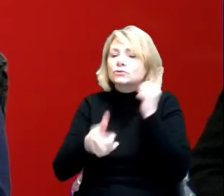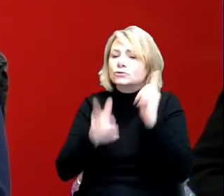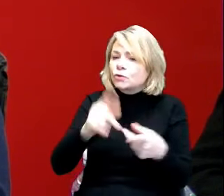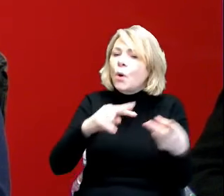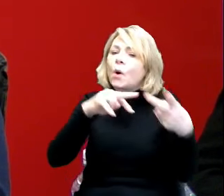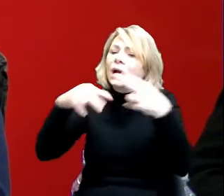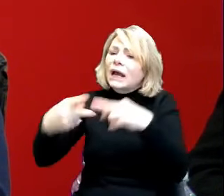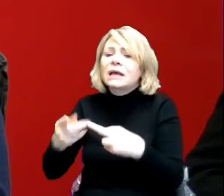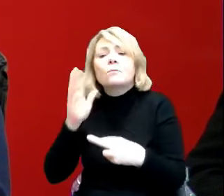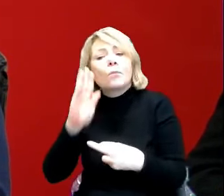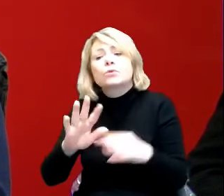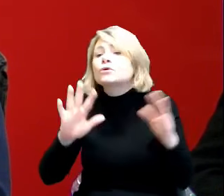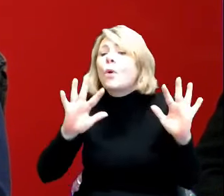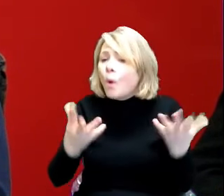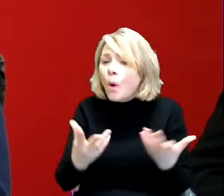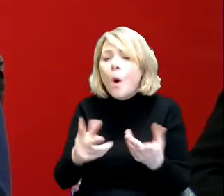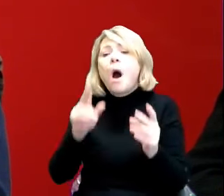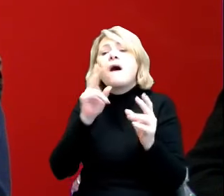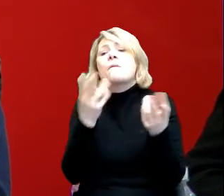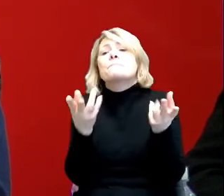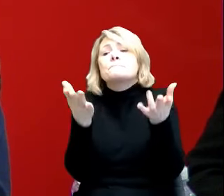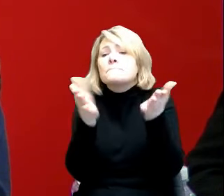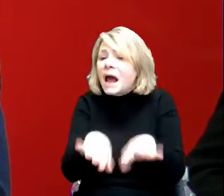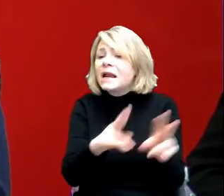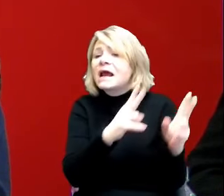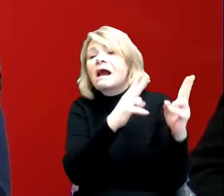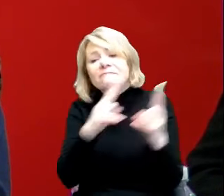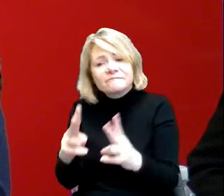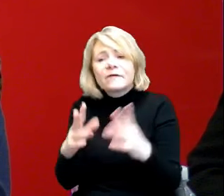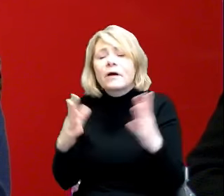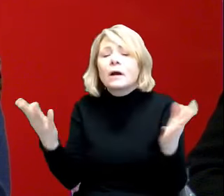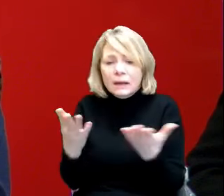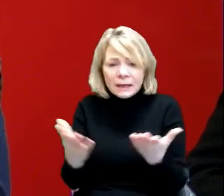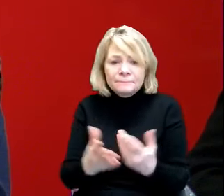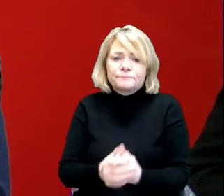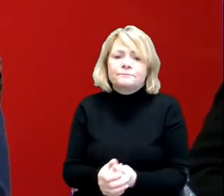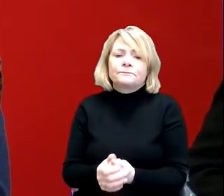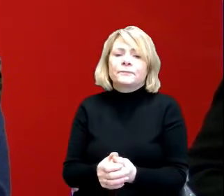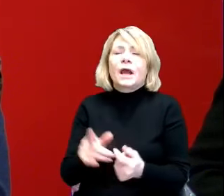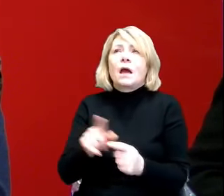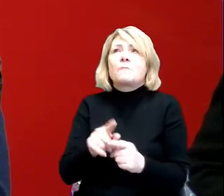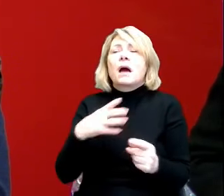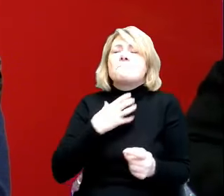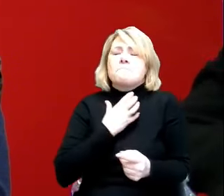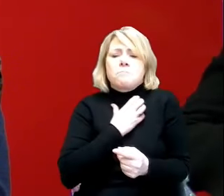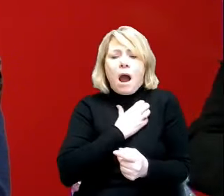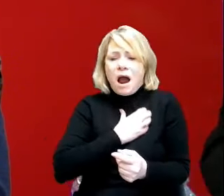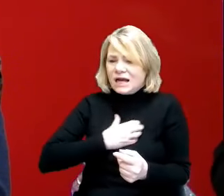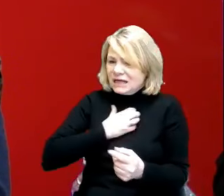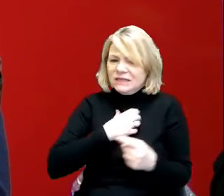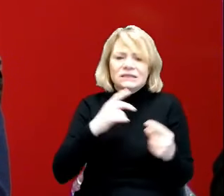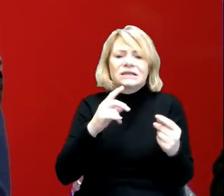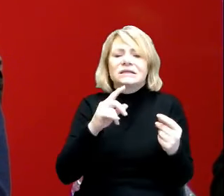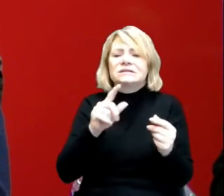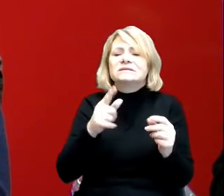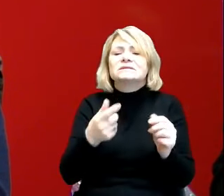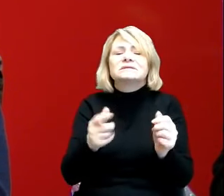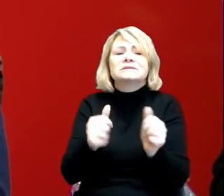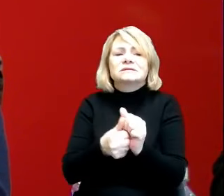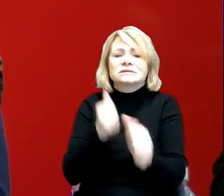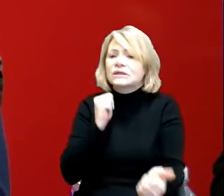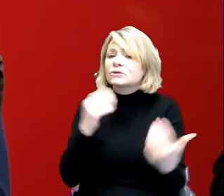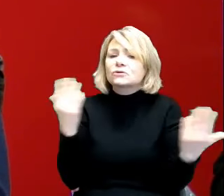nesikeis esminį skirtumą galiu pasakyti nuo ko mes pereinam prie kito principo tai yra nuo